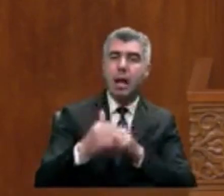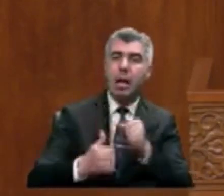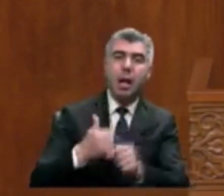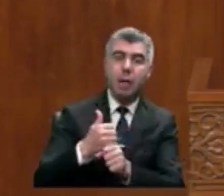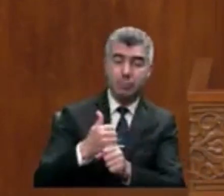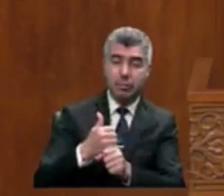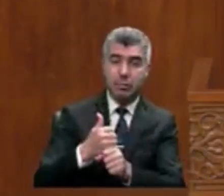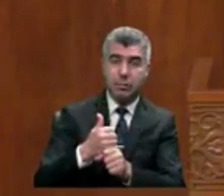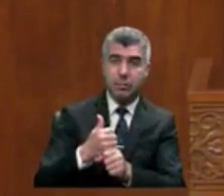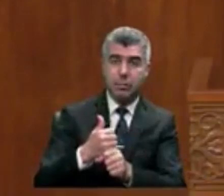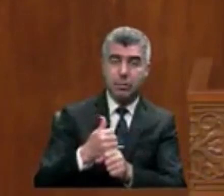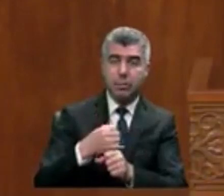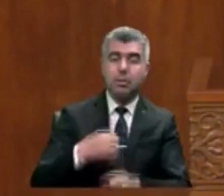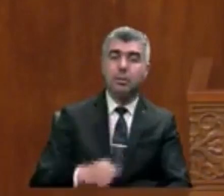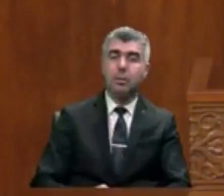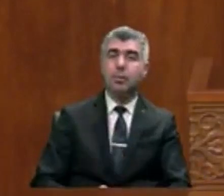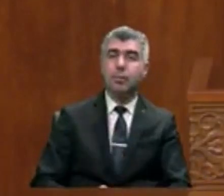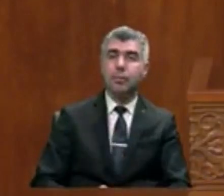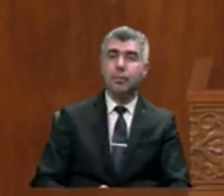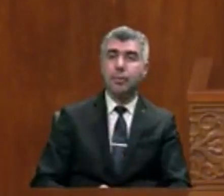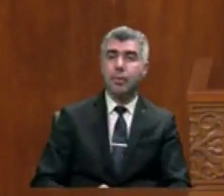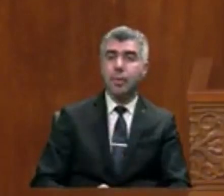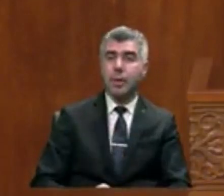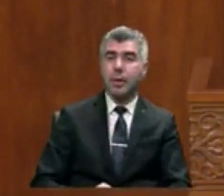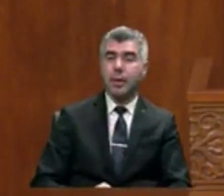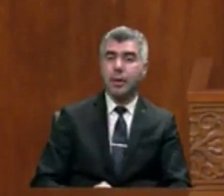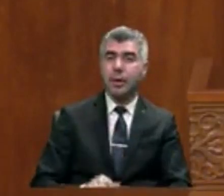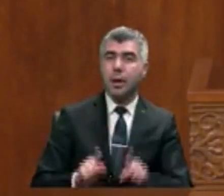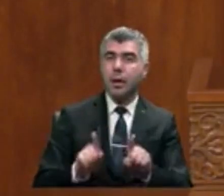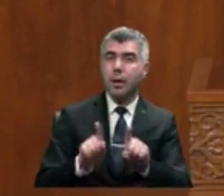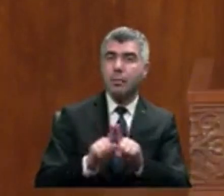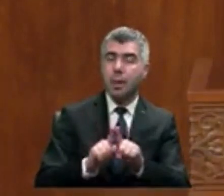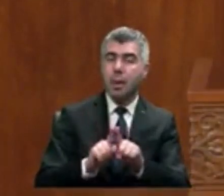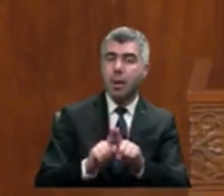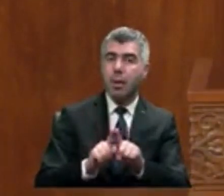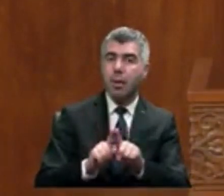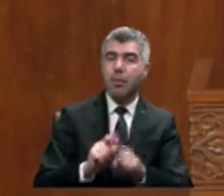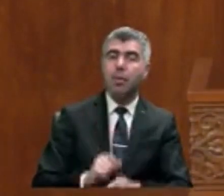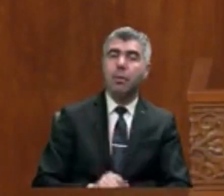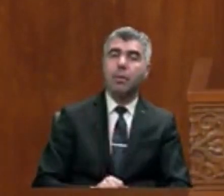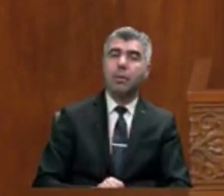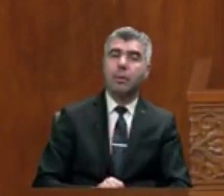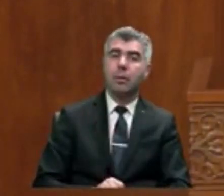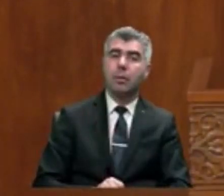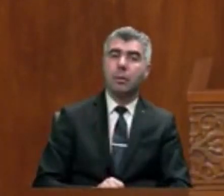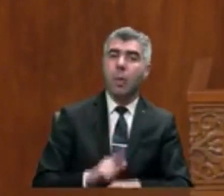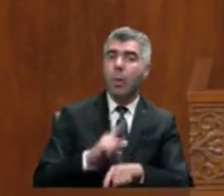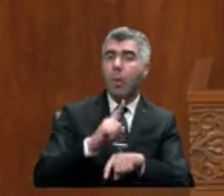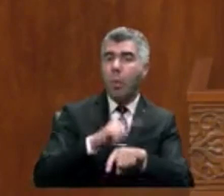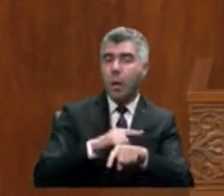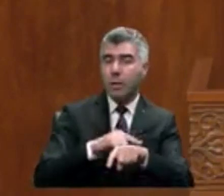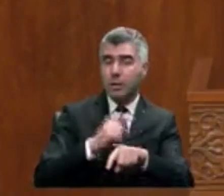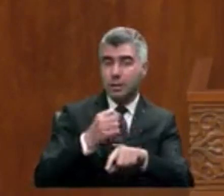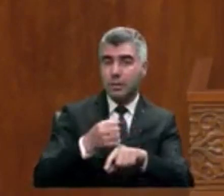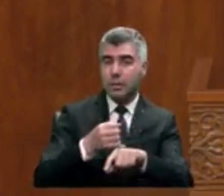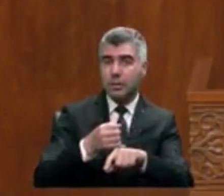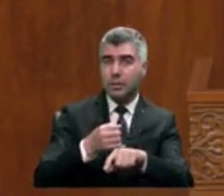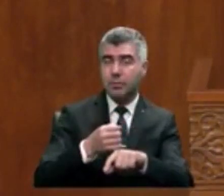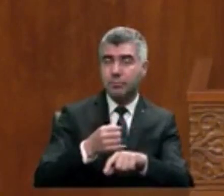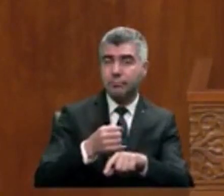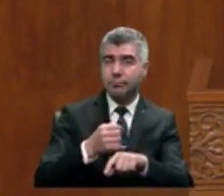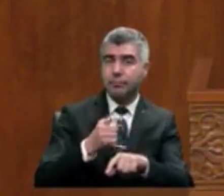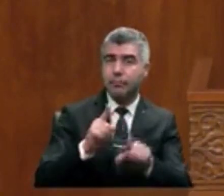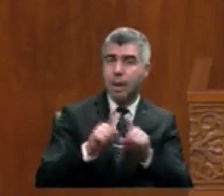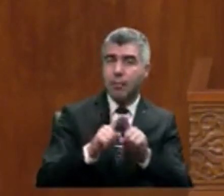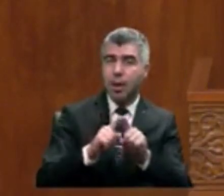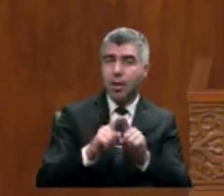بعد تظن بان هذا هذا الوقت كندير فيه الدكتوه